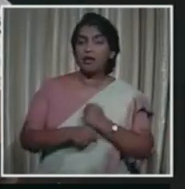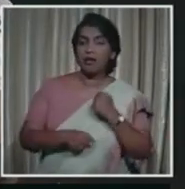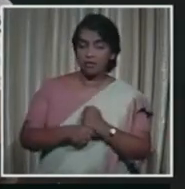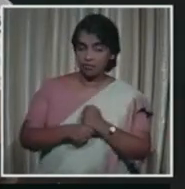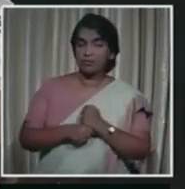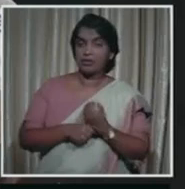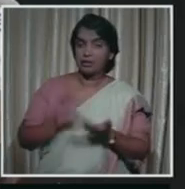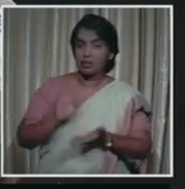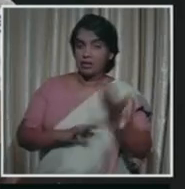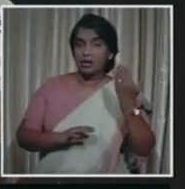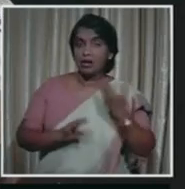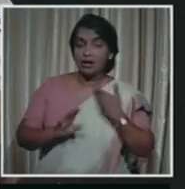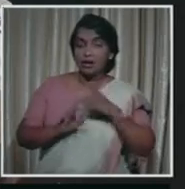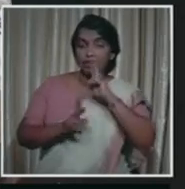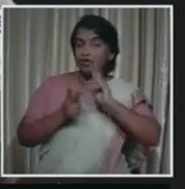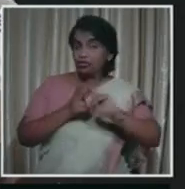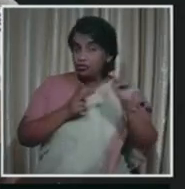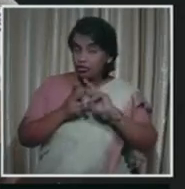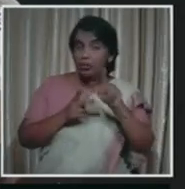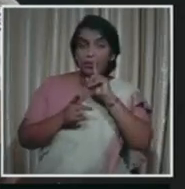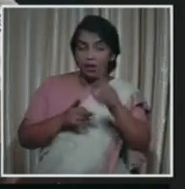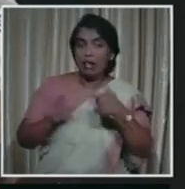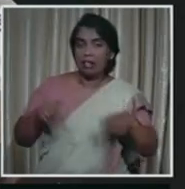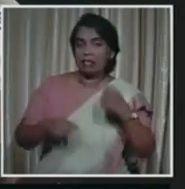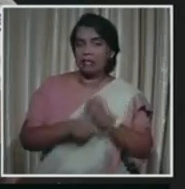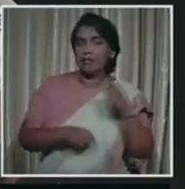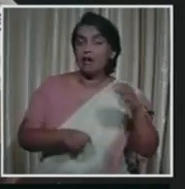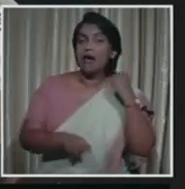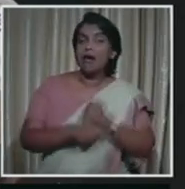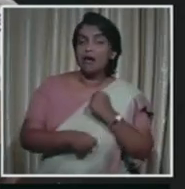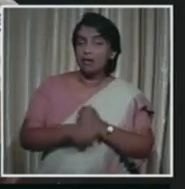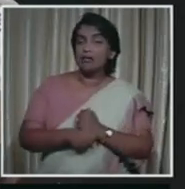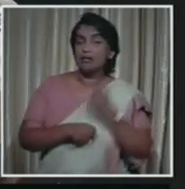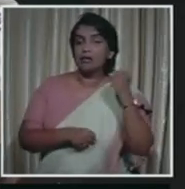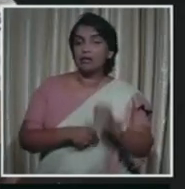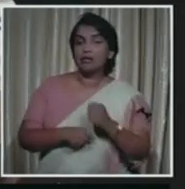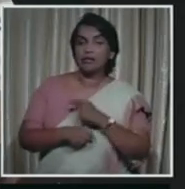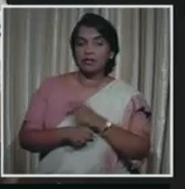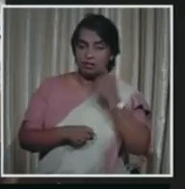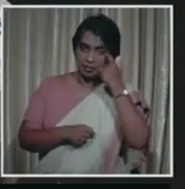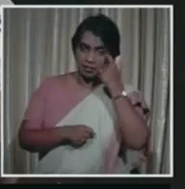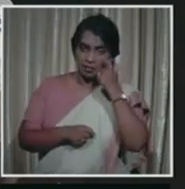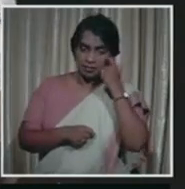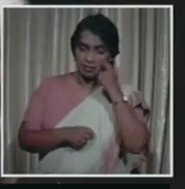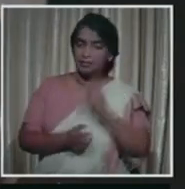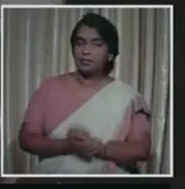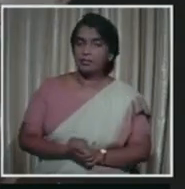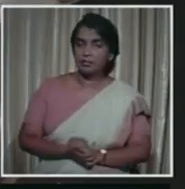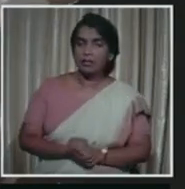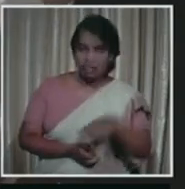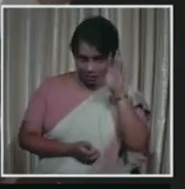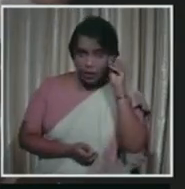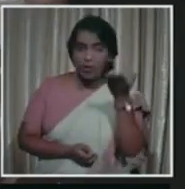තියෙනවා අපි කරන්න එපයි කිව්ව දැනට මොකද්ද ආණ්ඩුව ගිහිල්ලා තියෙනවා ඩිසෝඩර්ලි ඩිෆෝල්ට් එකකට තේරෙනවද